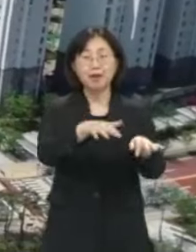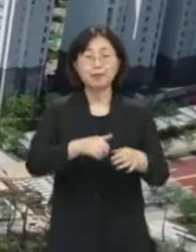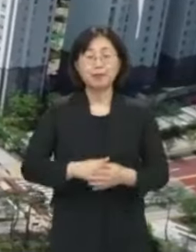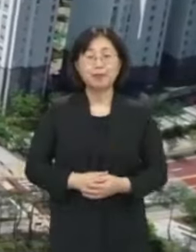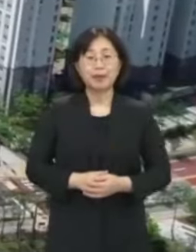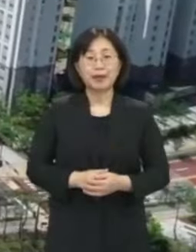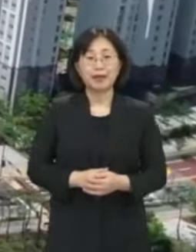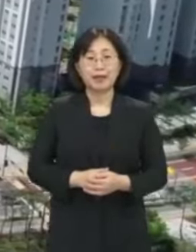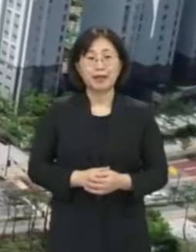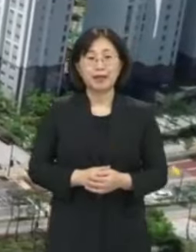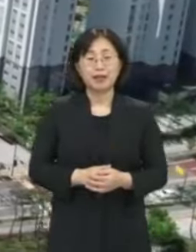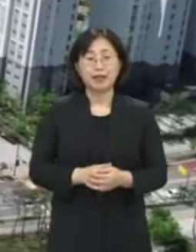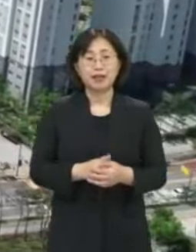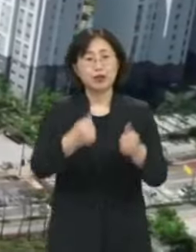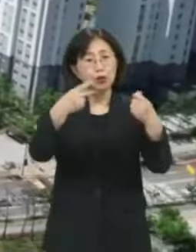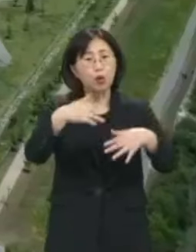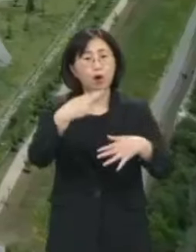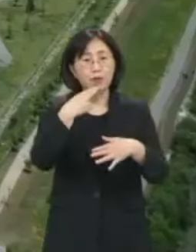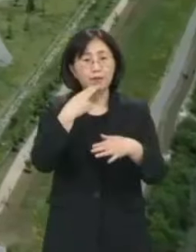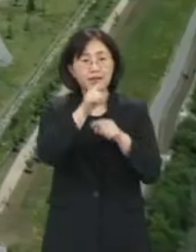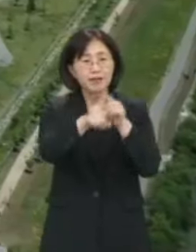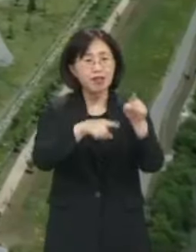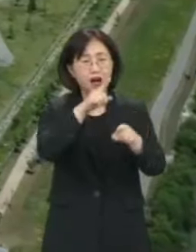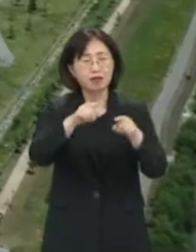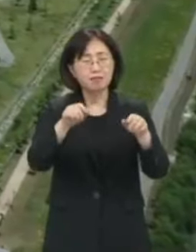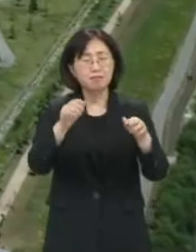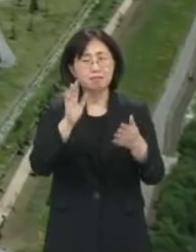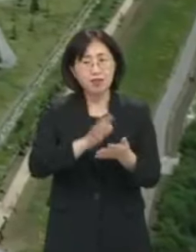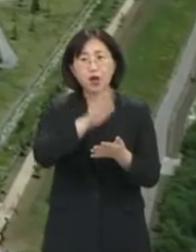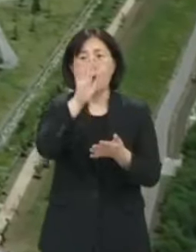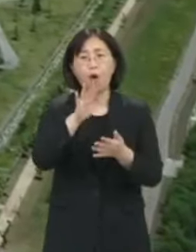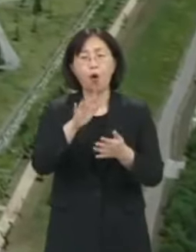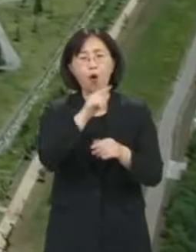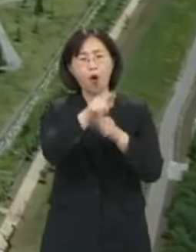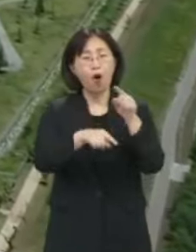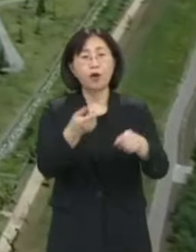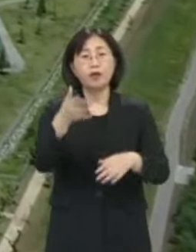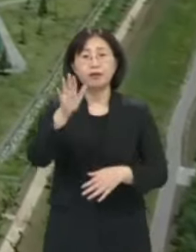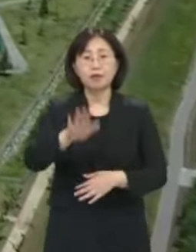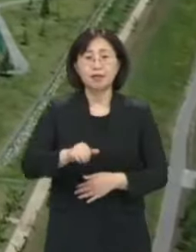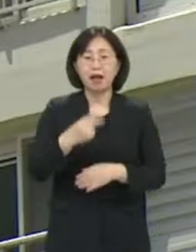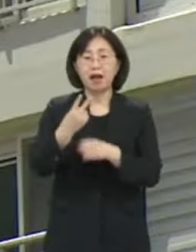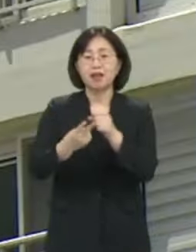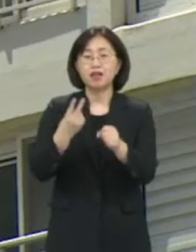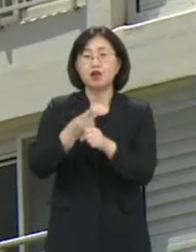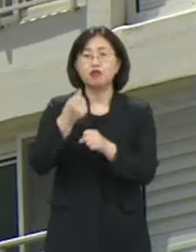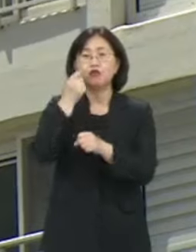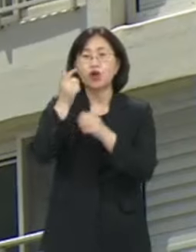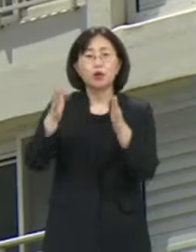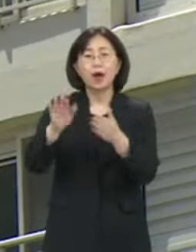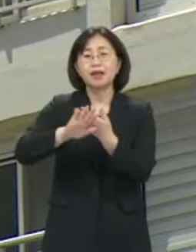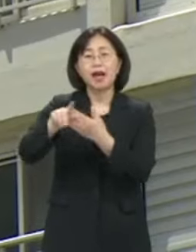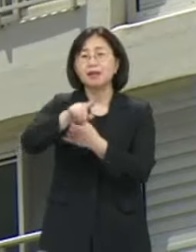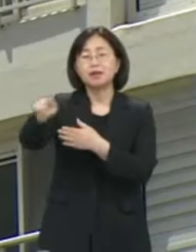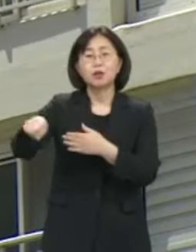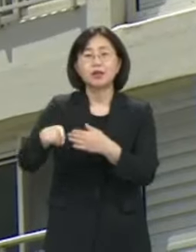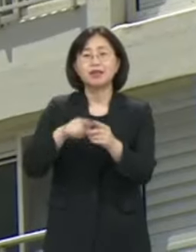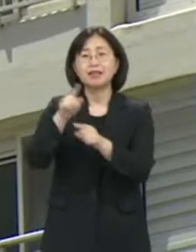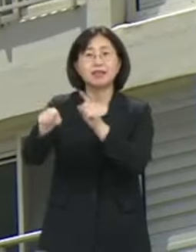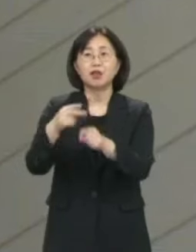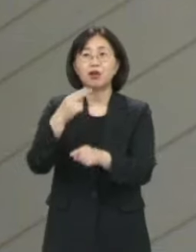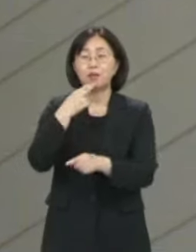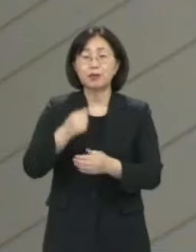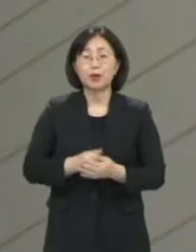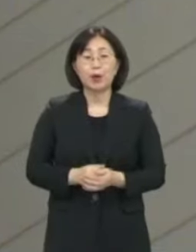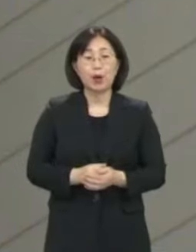청약 열기는 뜨겁지만 정작 아파트 신규 분양 시장은 2년 6개월째 개점 휴업 상태입니다. 부동산 침체에